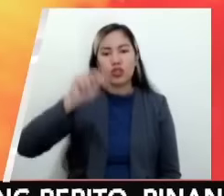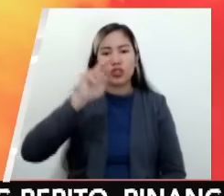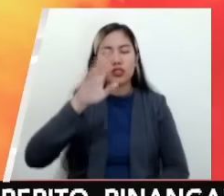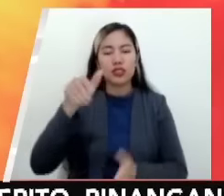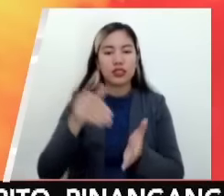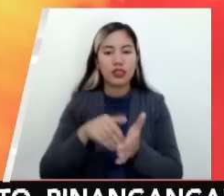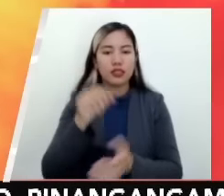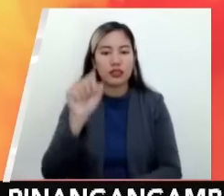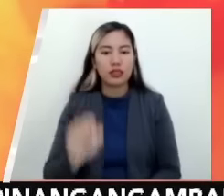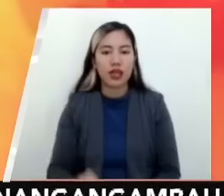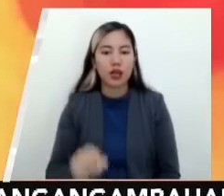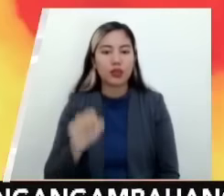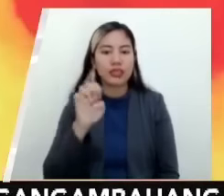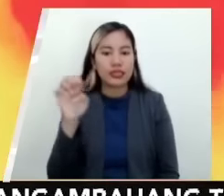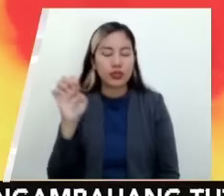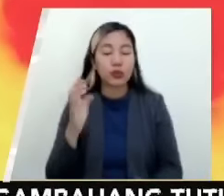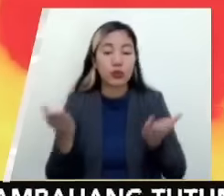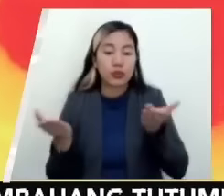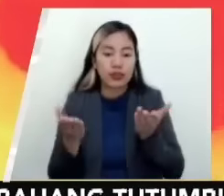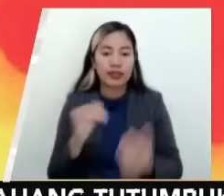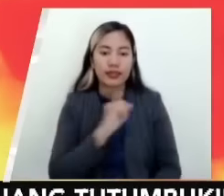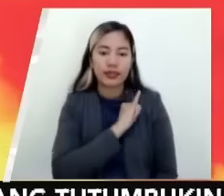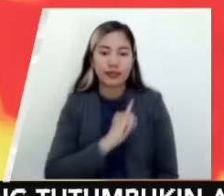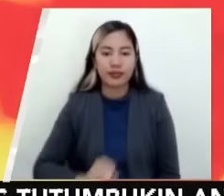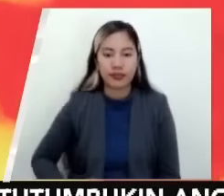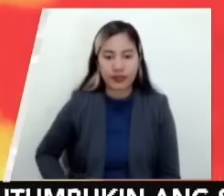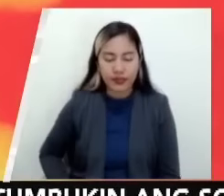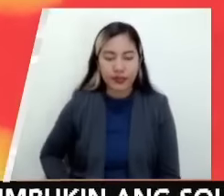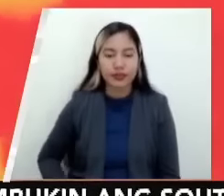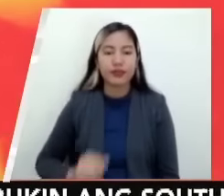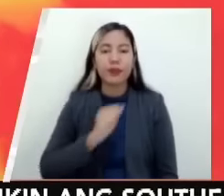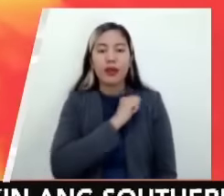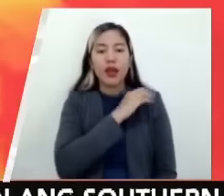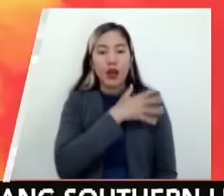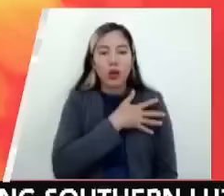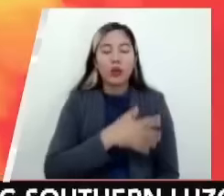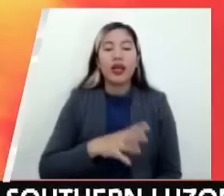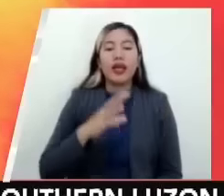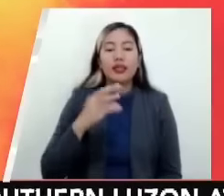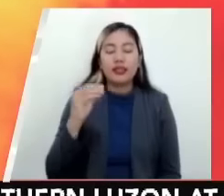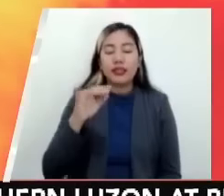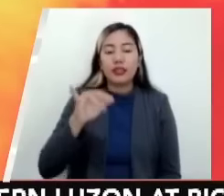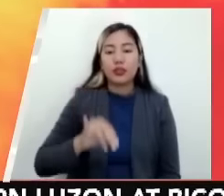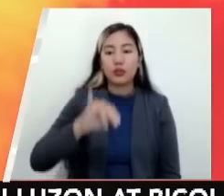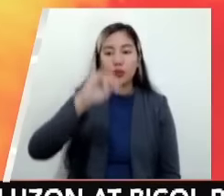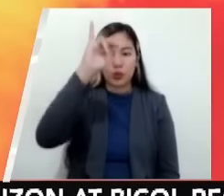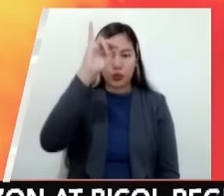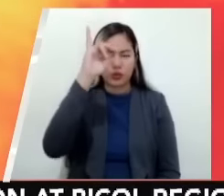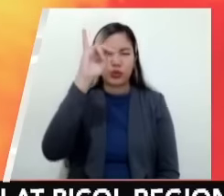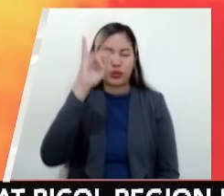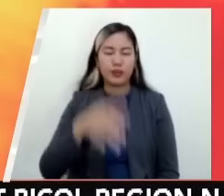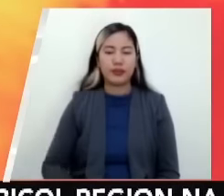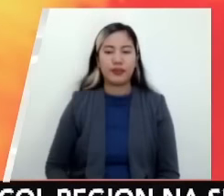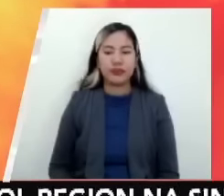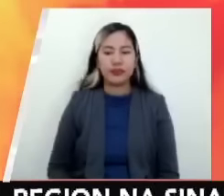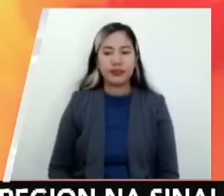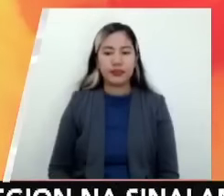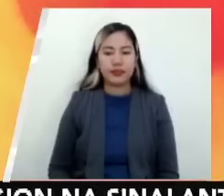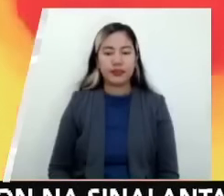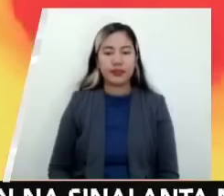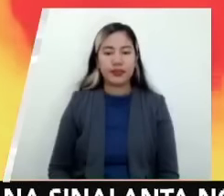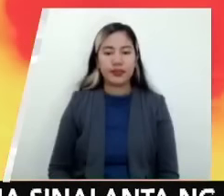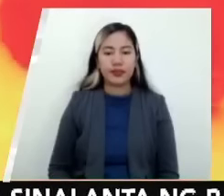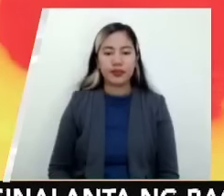ng Isabela, northern portion ng Apayao at sa northern portion ng Ilocos Norte. Signal number 2